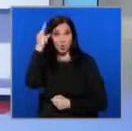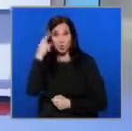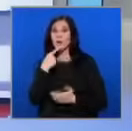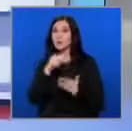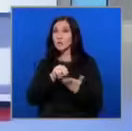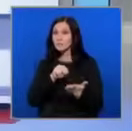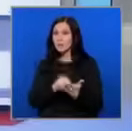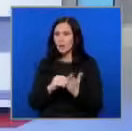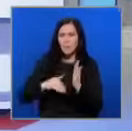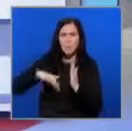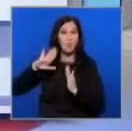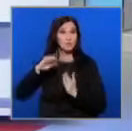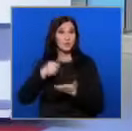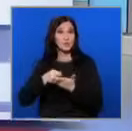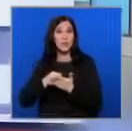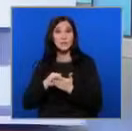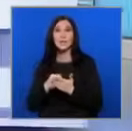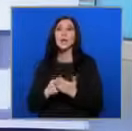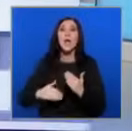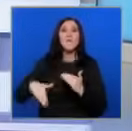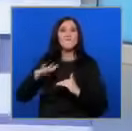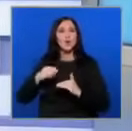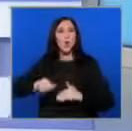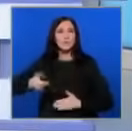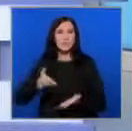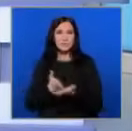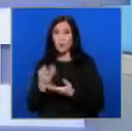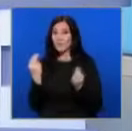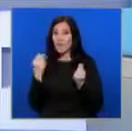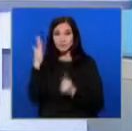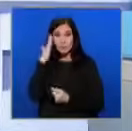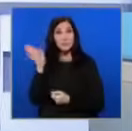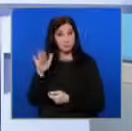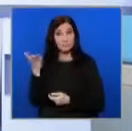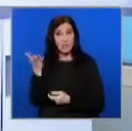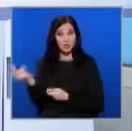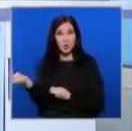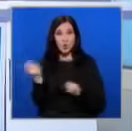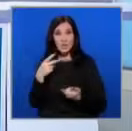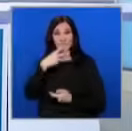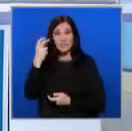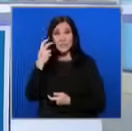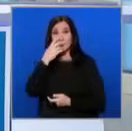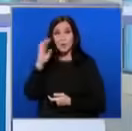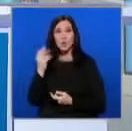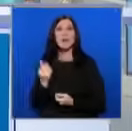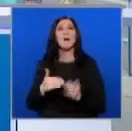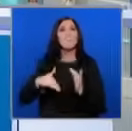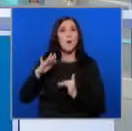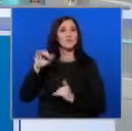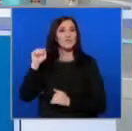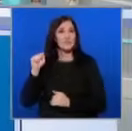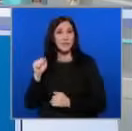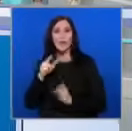за сметка на по-високи такси върху хазарта. Според финансовия министър, те ще донесат $200 милиона повече в хазната.